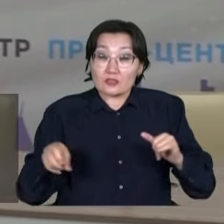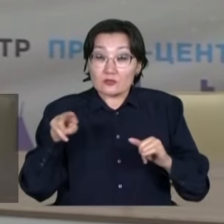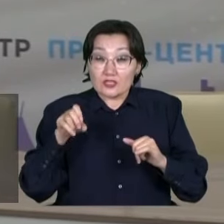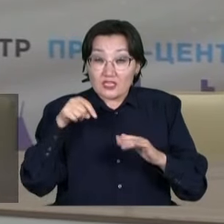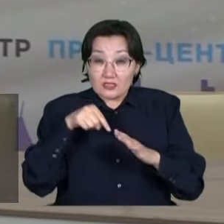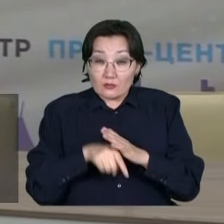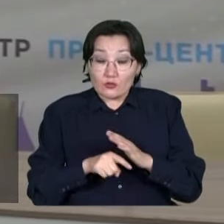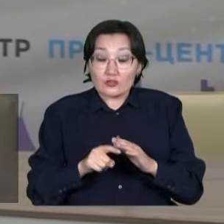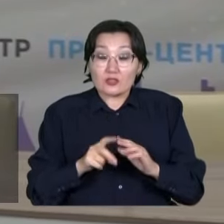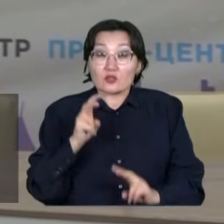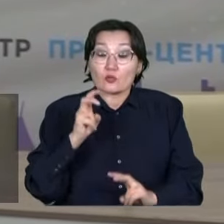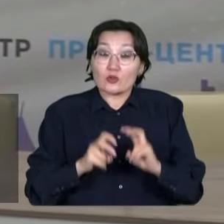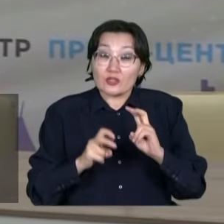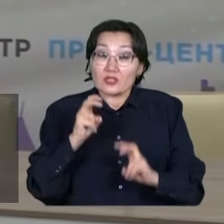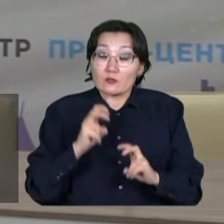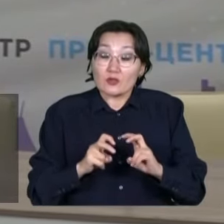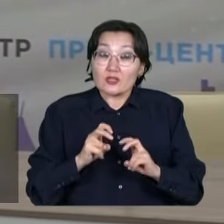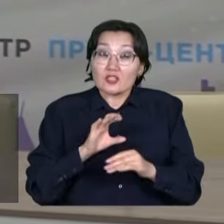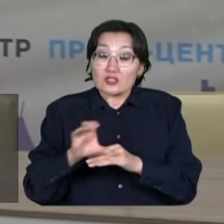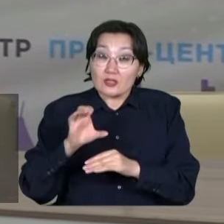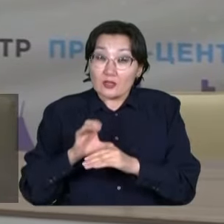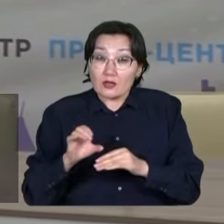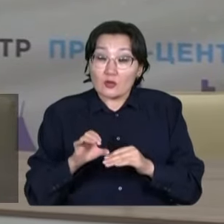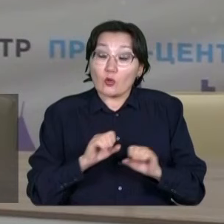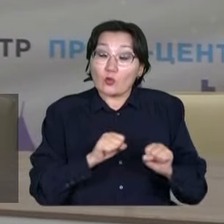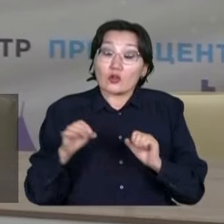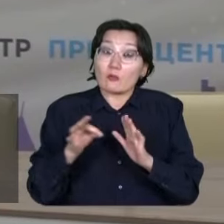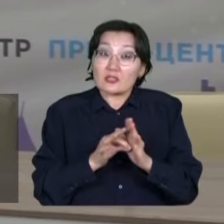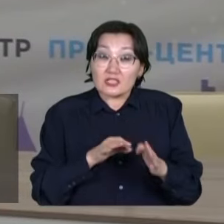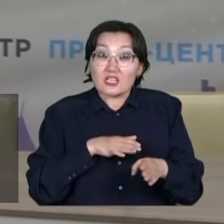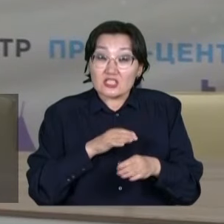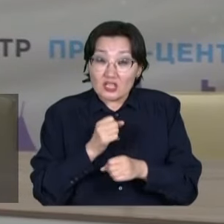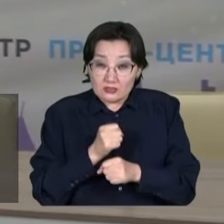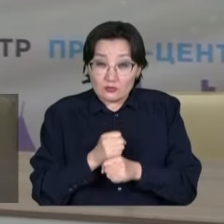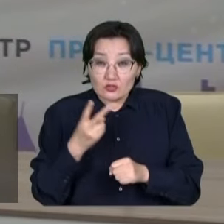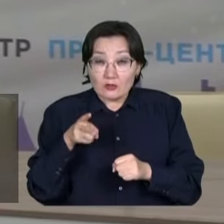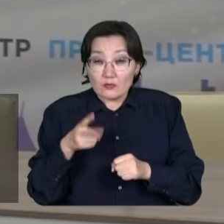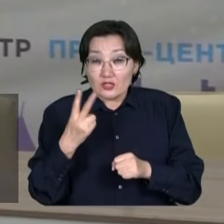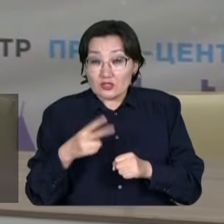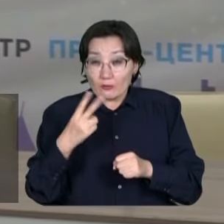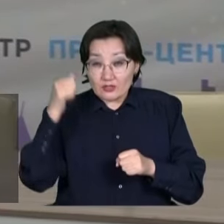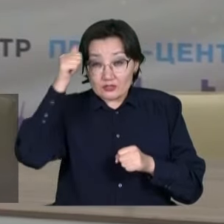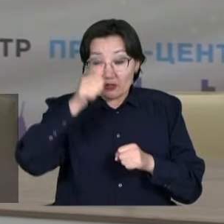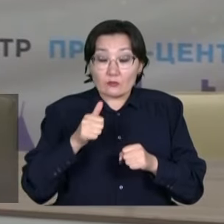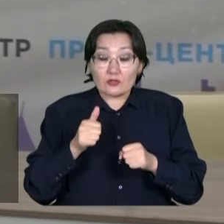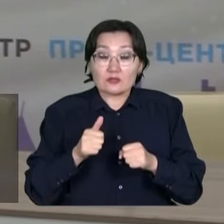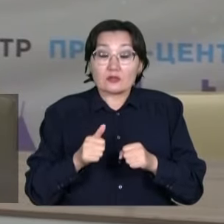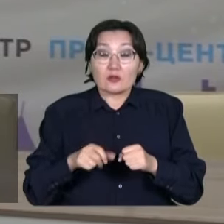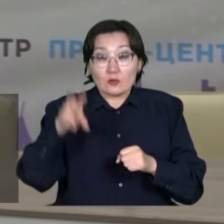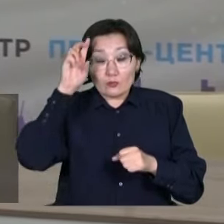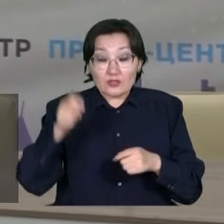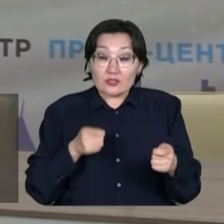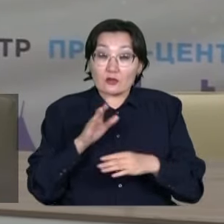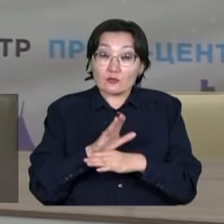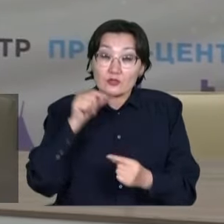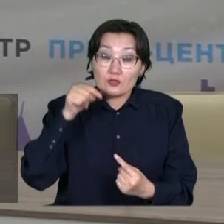іштегі өндірушілерді қорғау мақсатында жасалған. Сонымен қатар 2022 жылы мемлекет басшымыздың тапсырмасына сәйкес